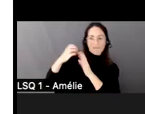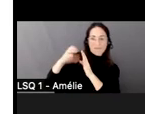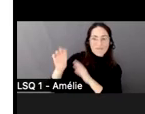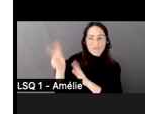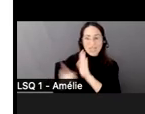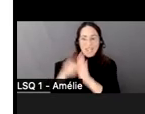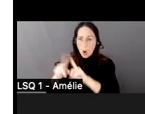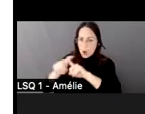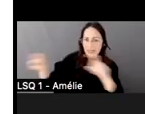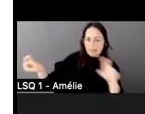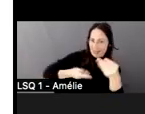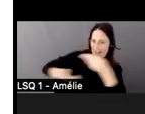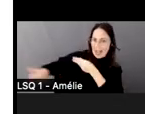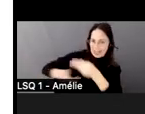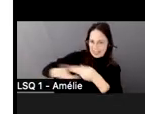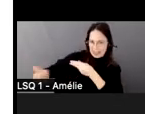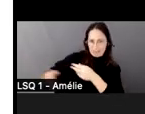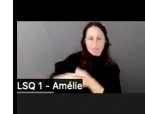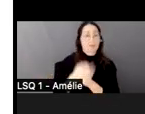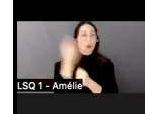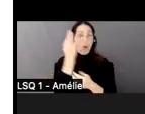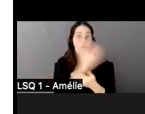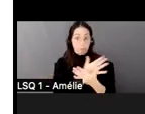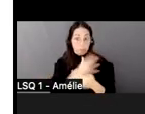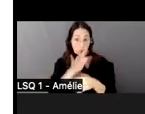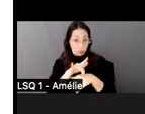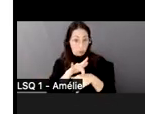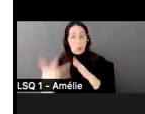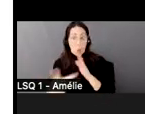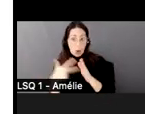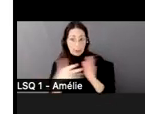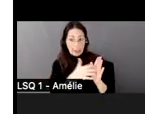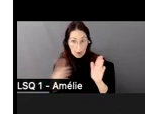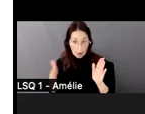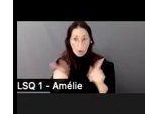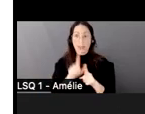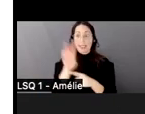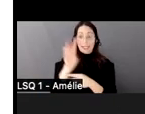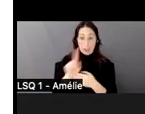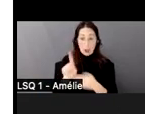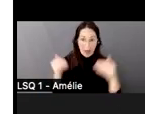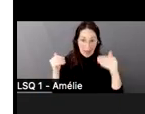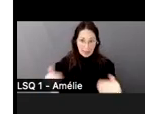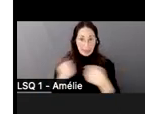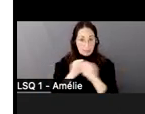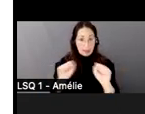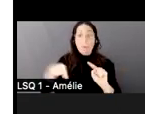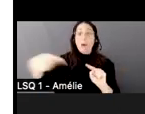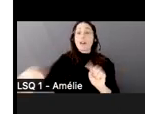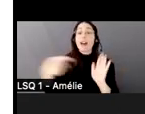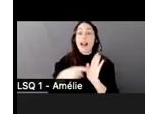Le cours peut être complété en 3 heures et disponible pendant 6 semaines. La prochaine offre de notre cours est